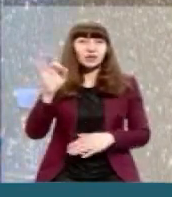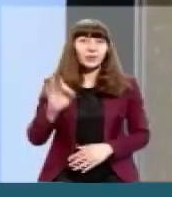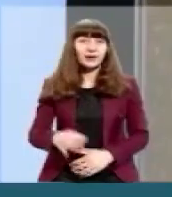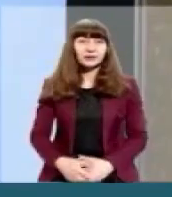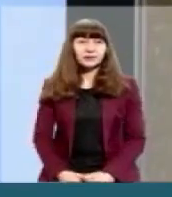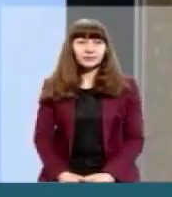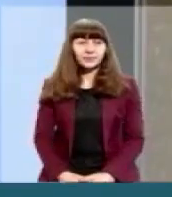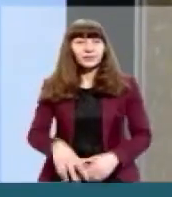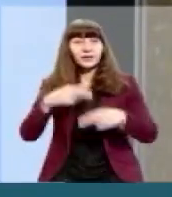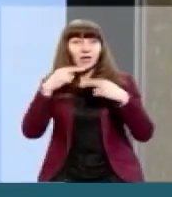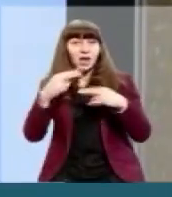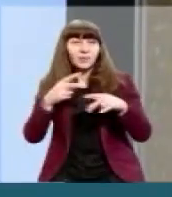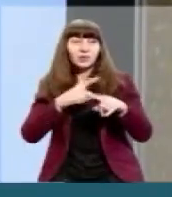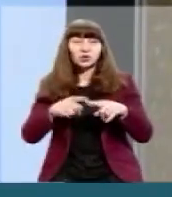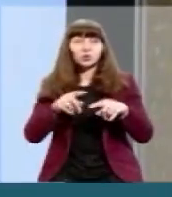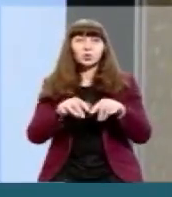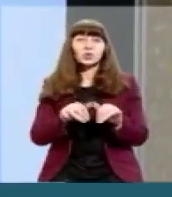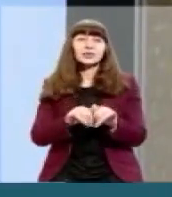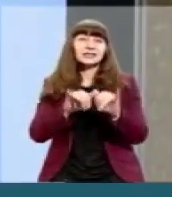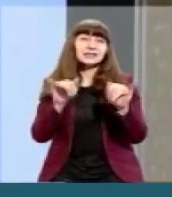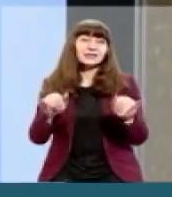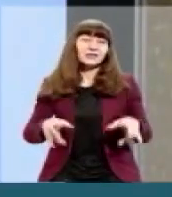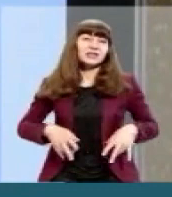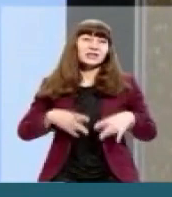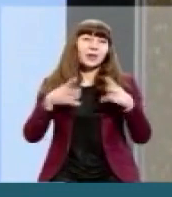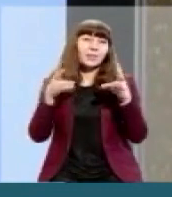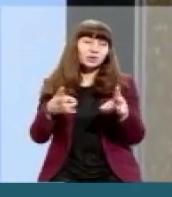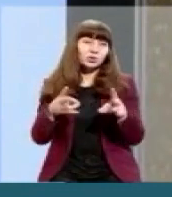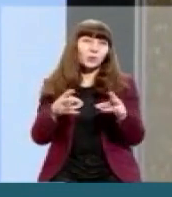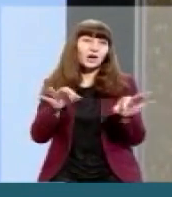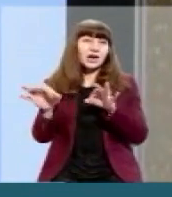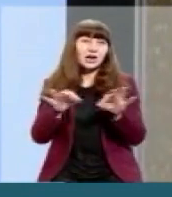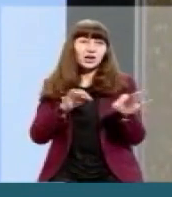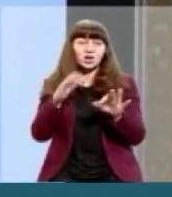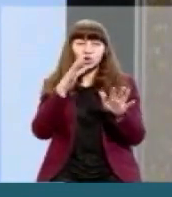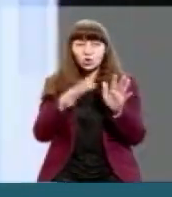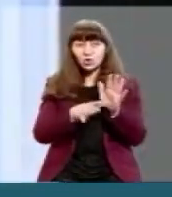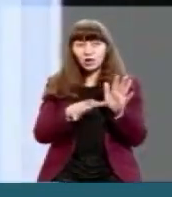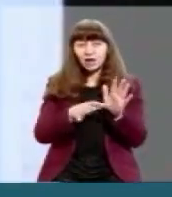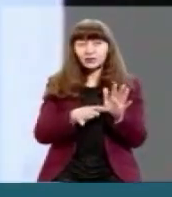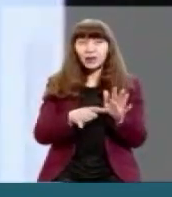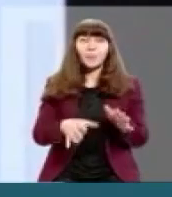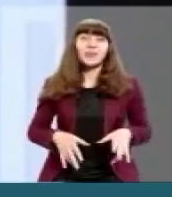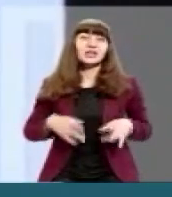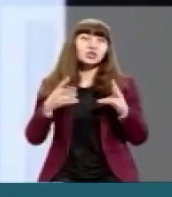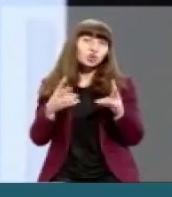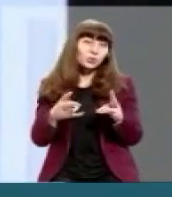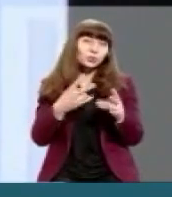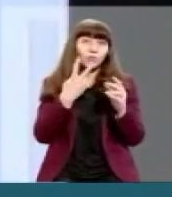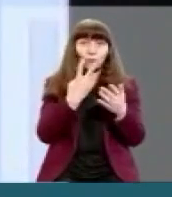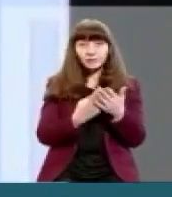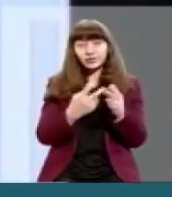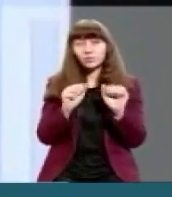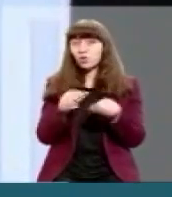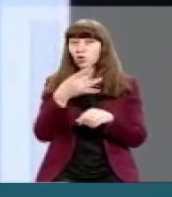22,9%. Наблюдать динамику правонарушений региона можно на электронной карте преступности. Портал предназначен как для простых граждан, так и